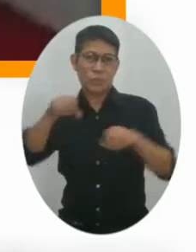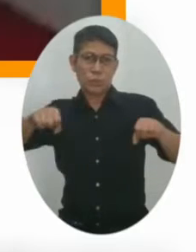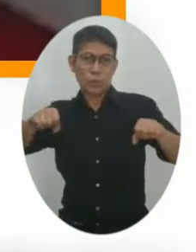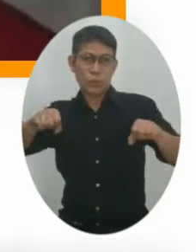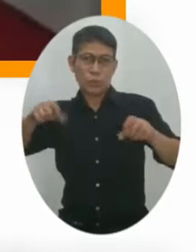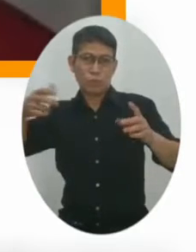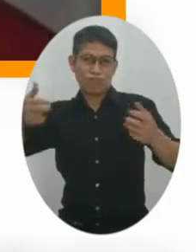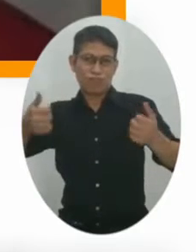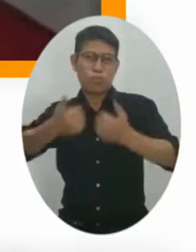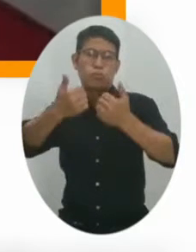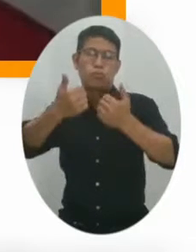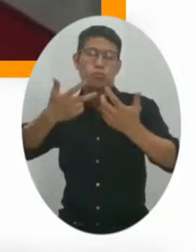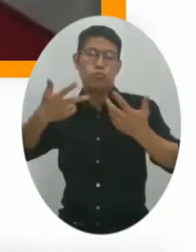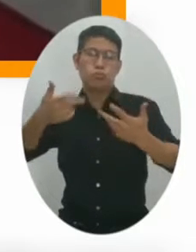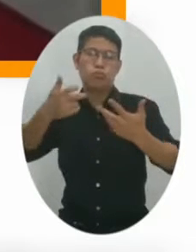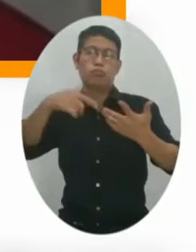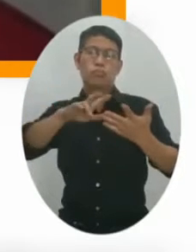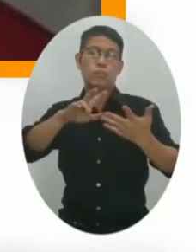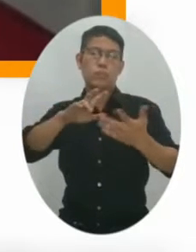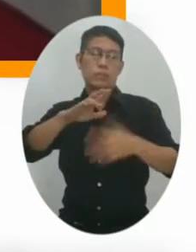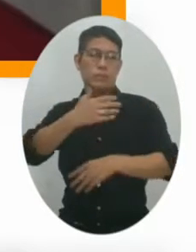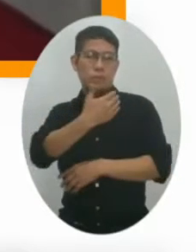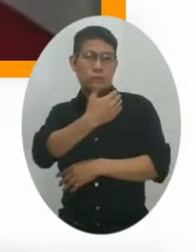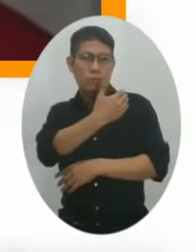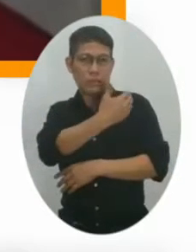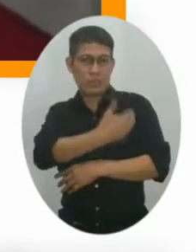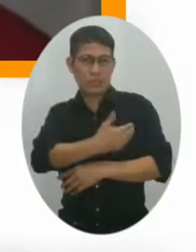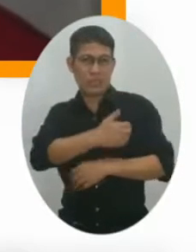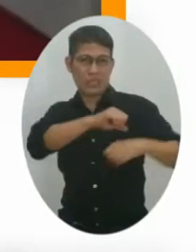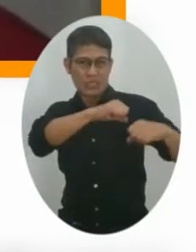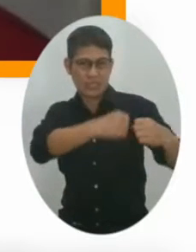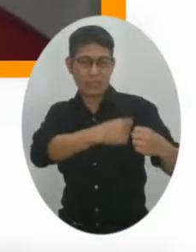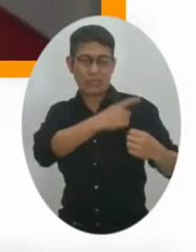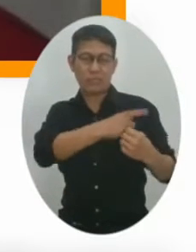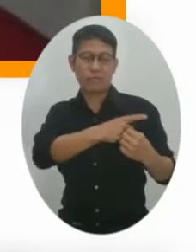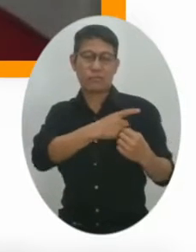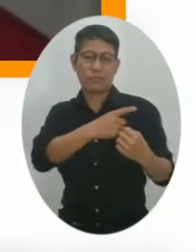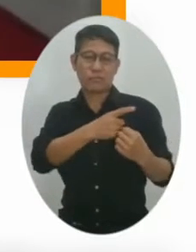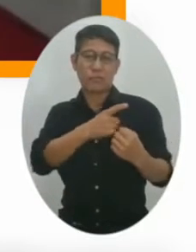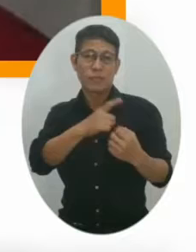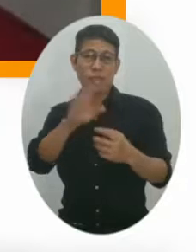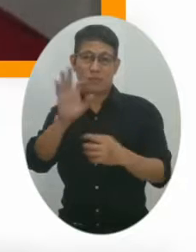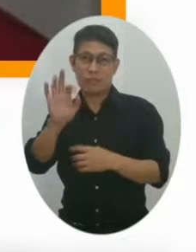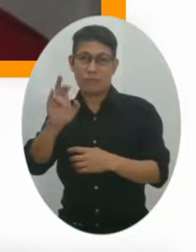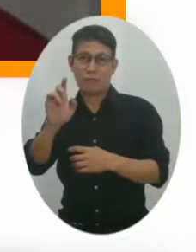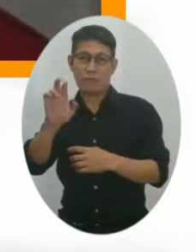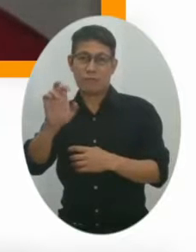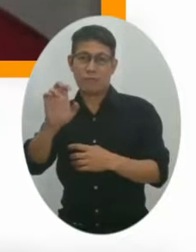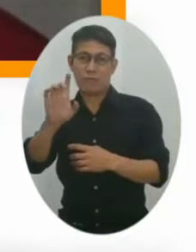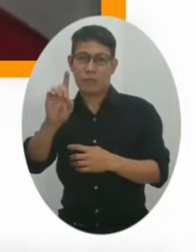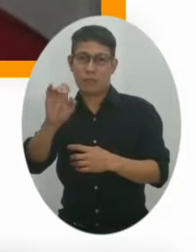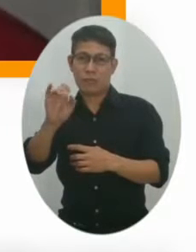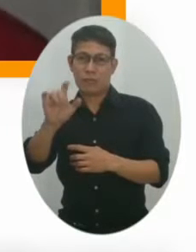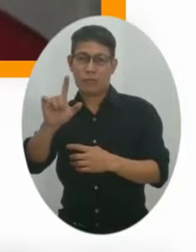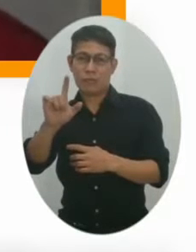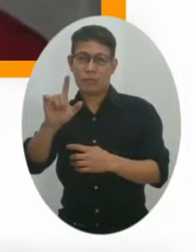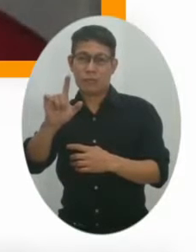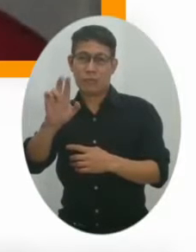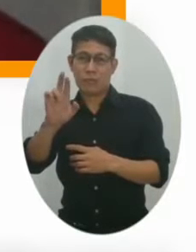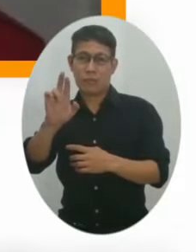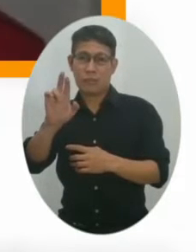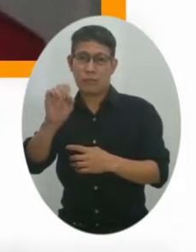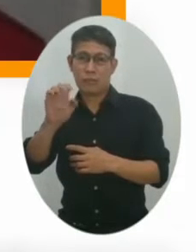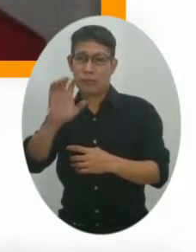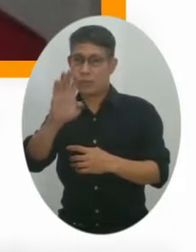sa pagmamotor. Nagtamo siya ng sugat at bali sa kanyang kamay. Ang tawag doon ay fracture distal